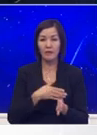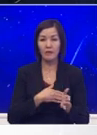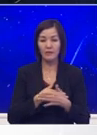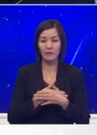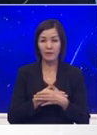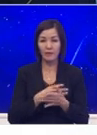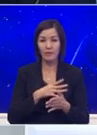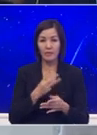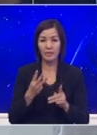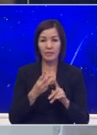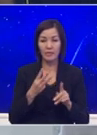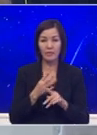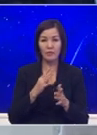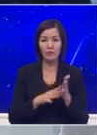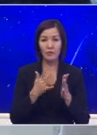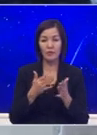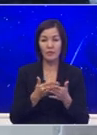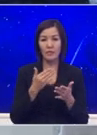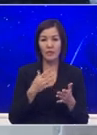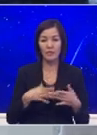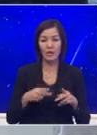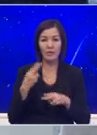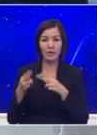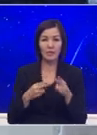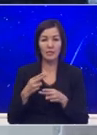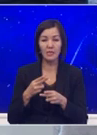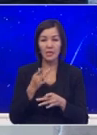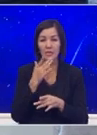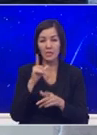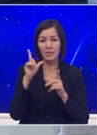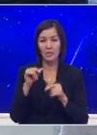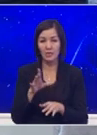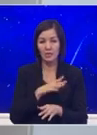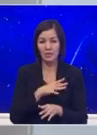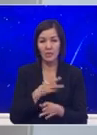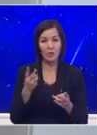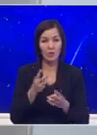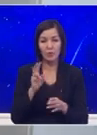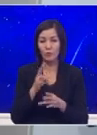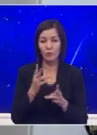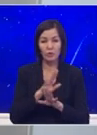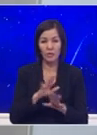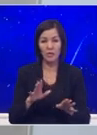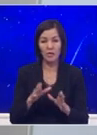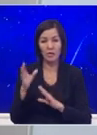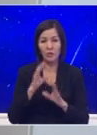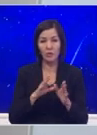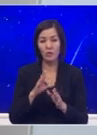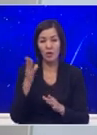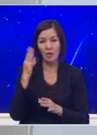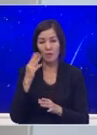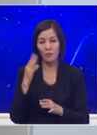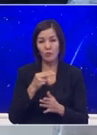третье но 95 раньше такие операции делали только за границей теперь же никуда не надо ехать даже в институт сызганова или